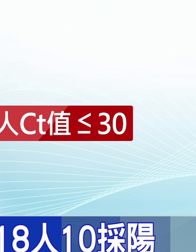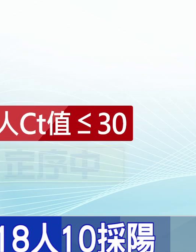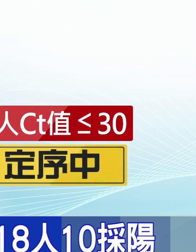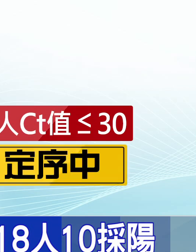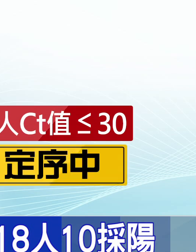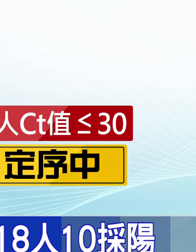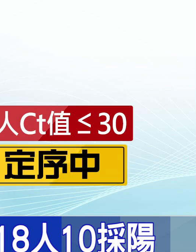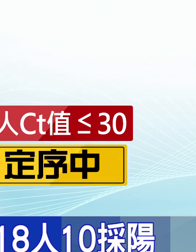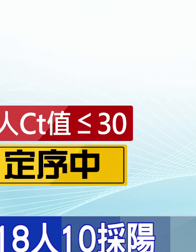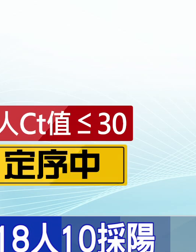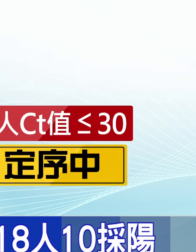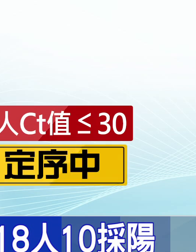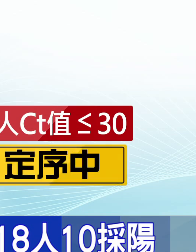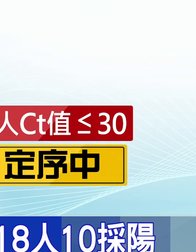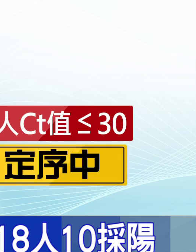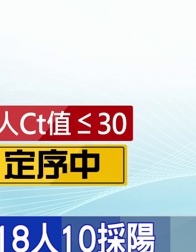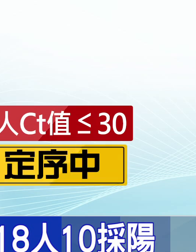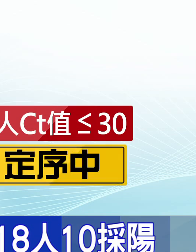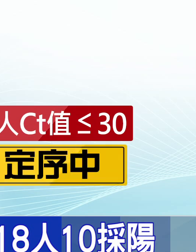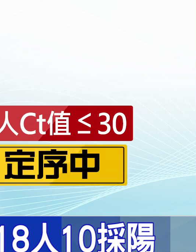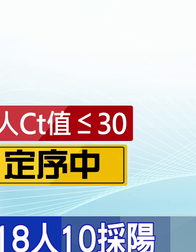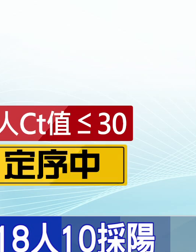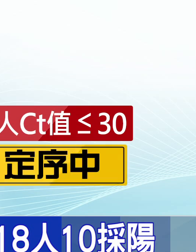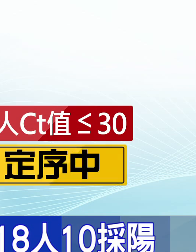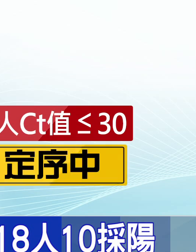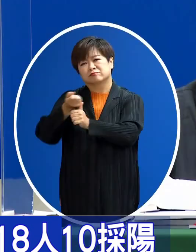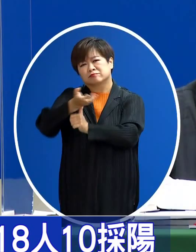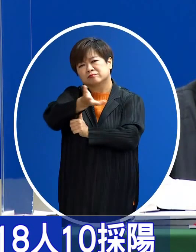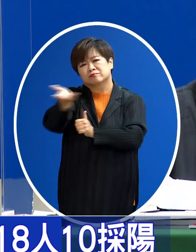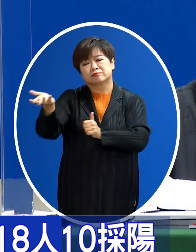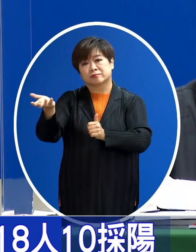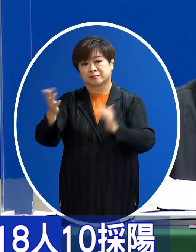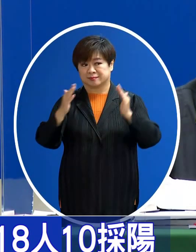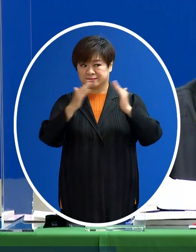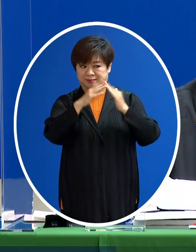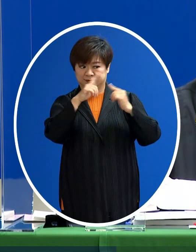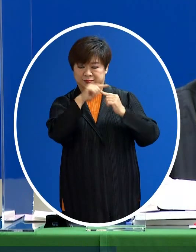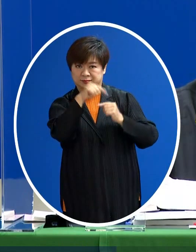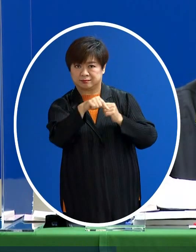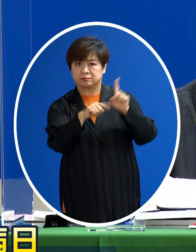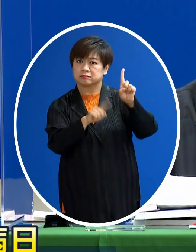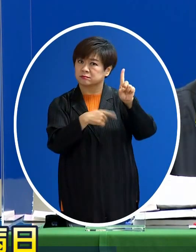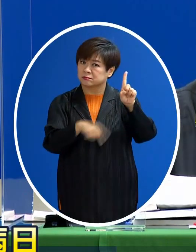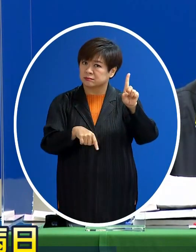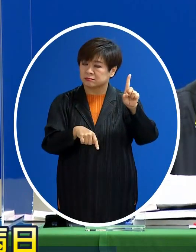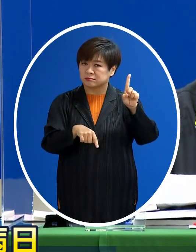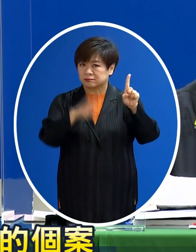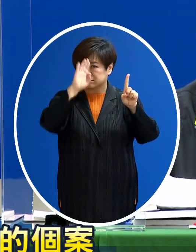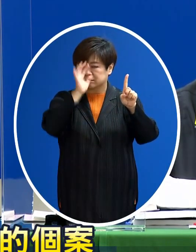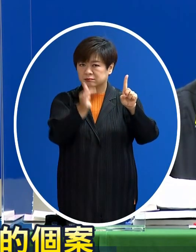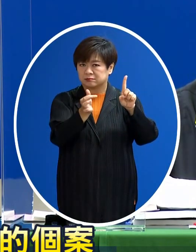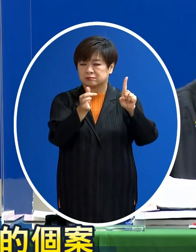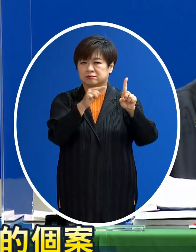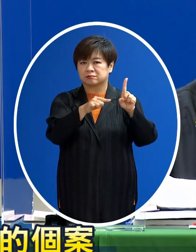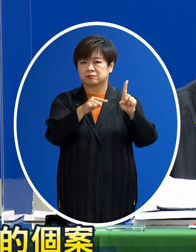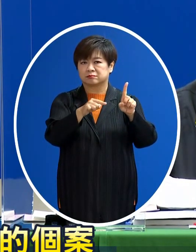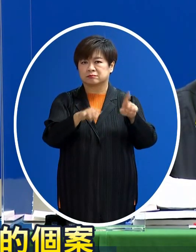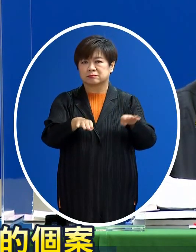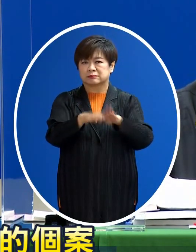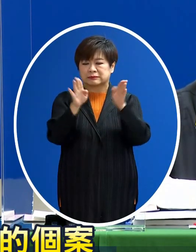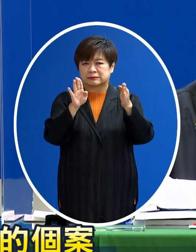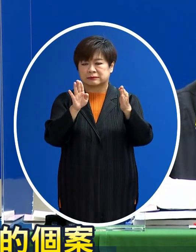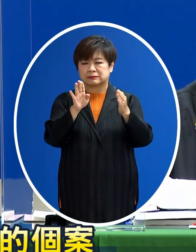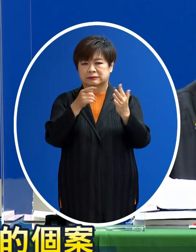体定序中。而到底这名个案感染源从哪来？ 家人这边呢，也有一位，他的发病日其实比